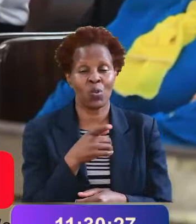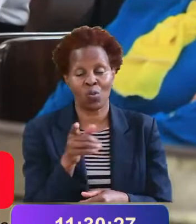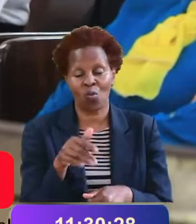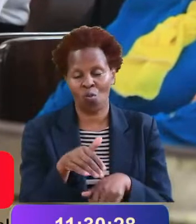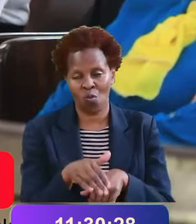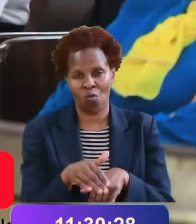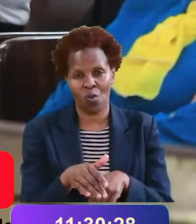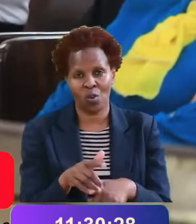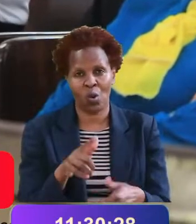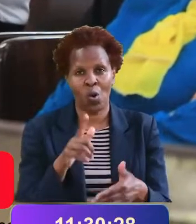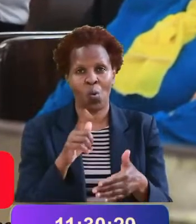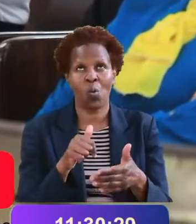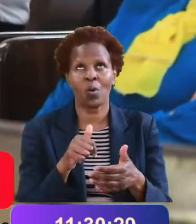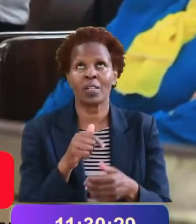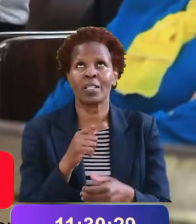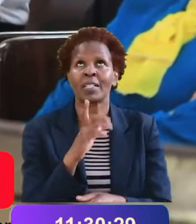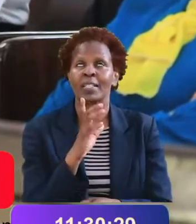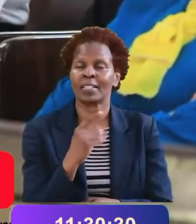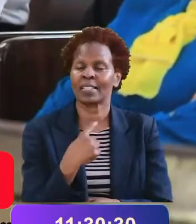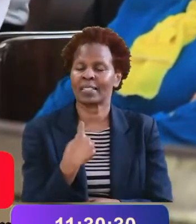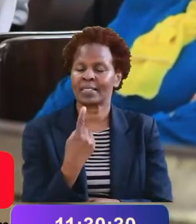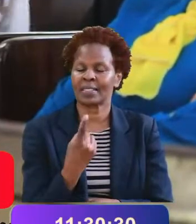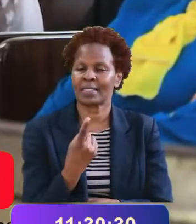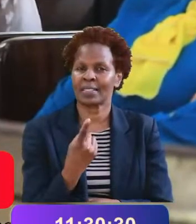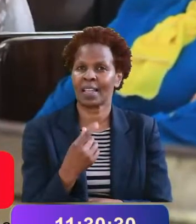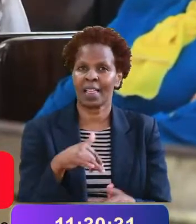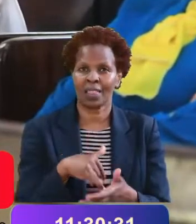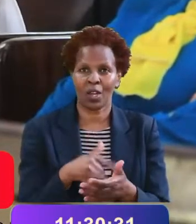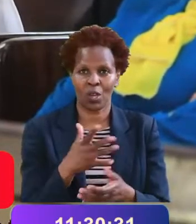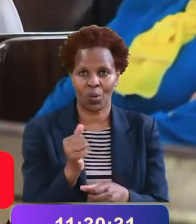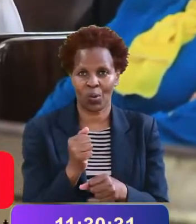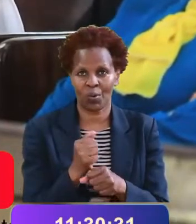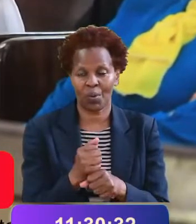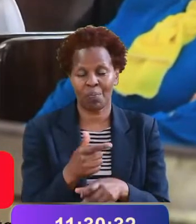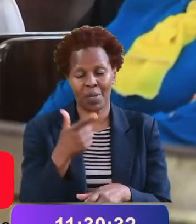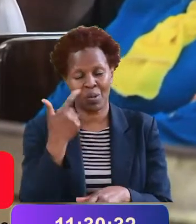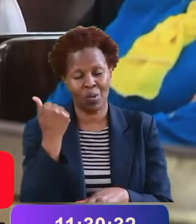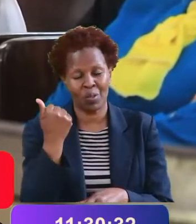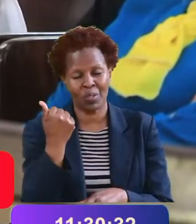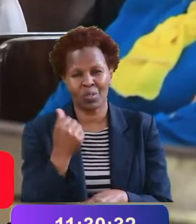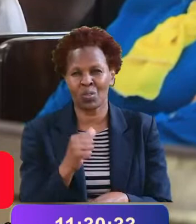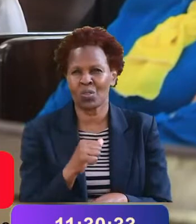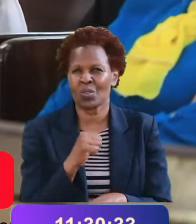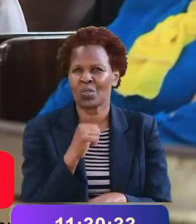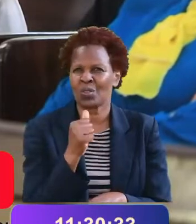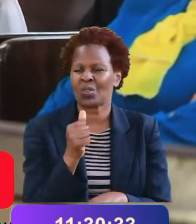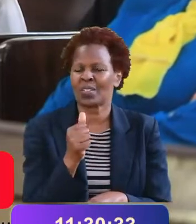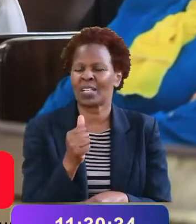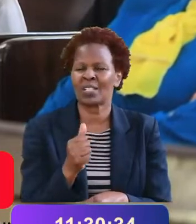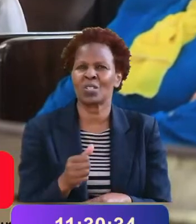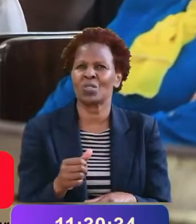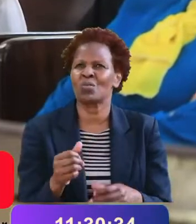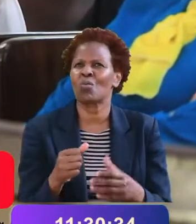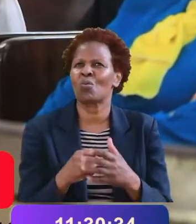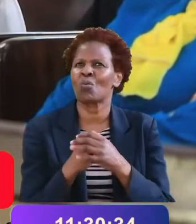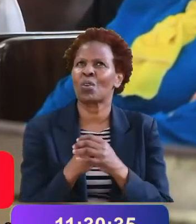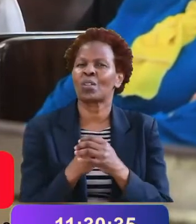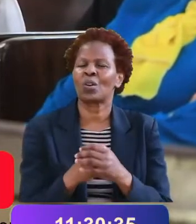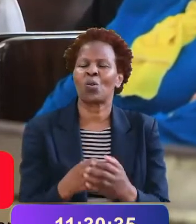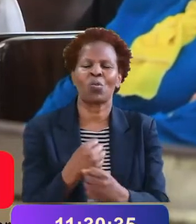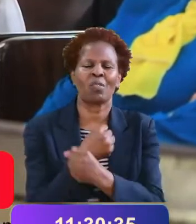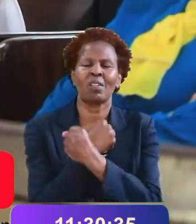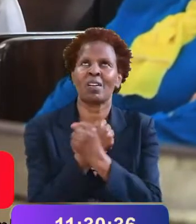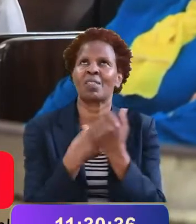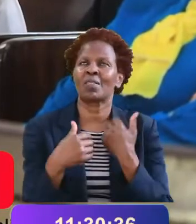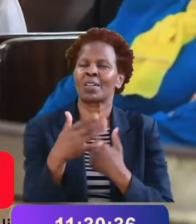Mungu anayesema uyafanye, kwa sababu ya huwezi ukasema you are devoted ama wewe unamcha